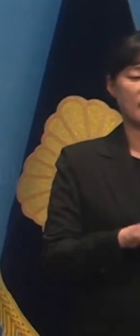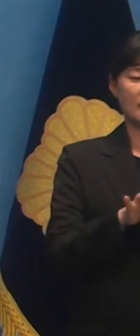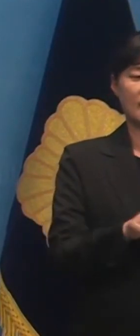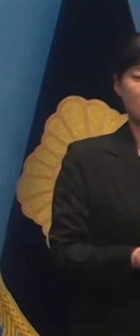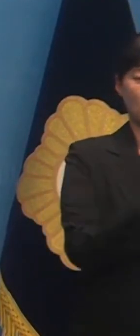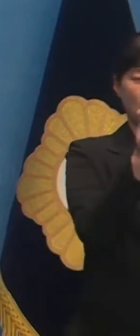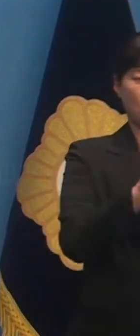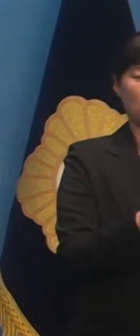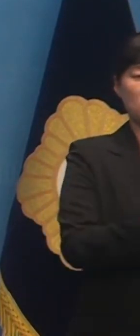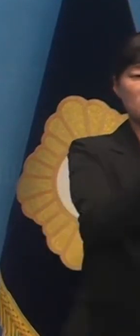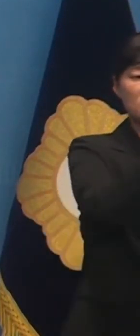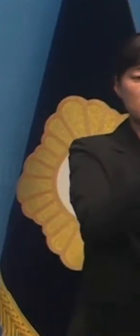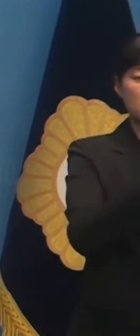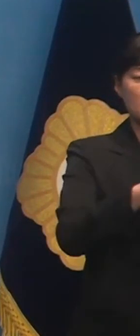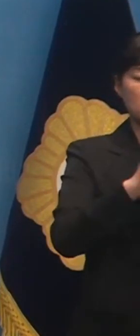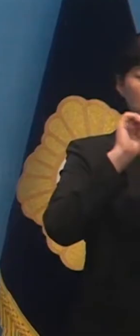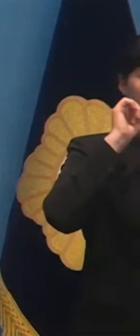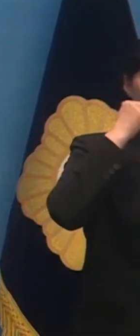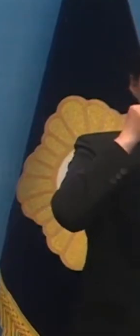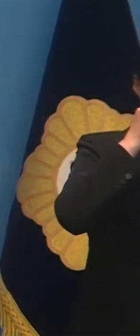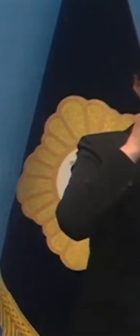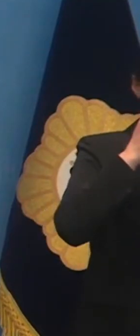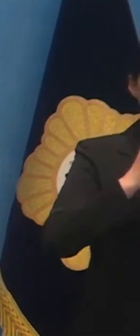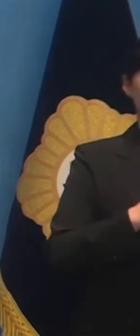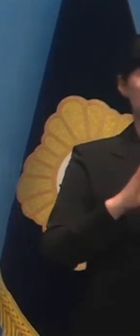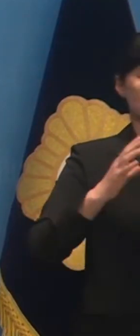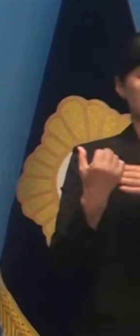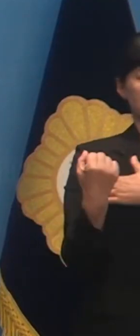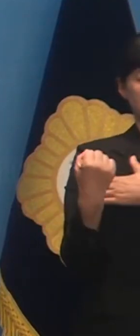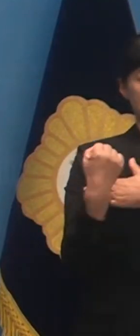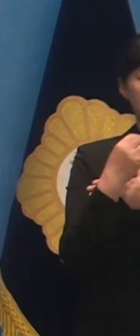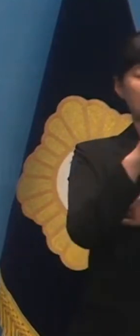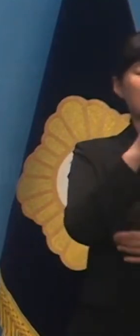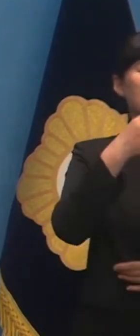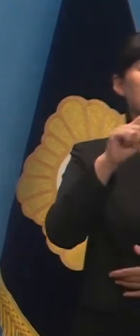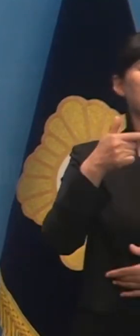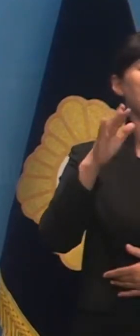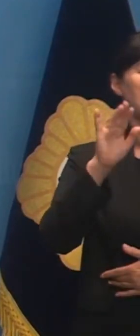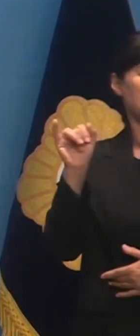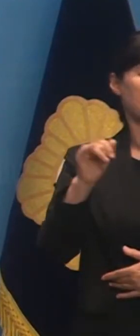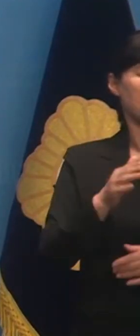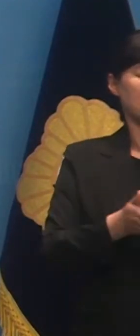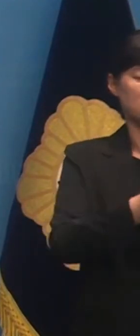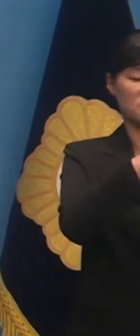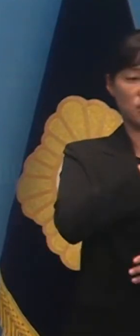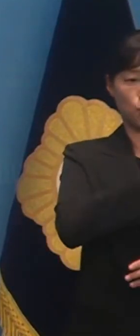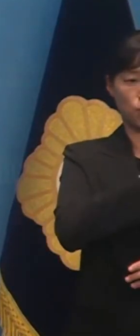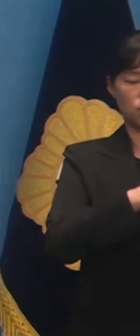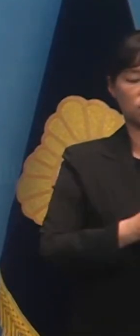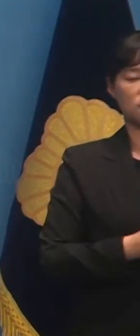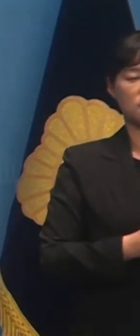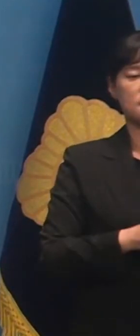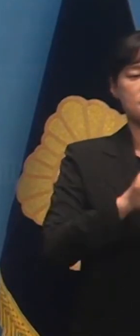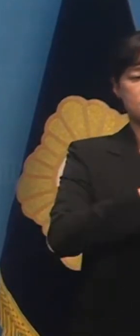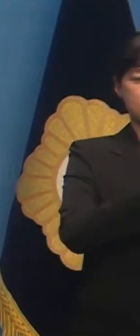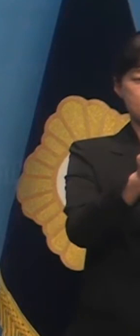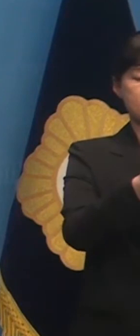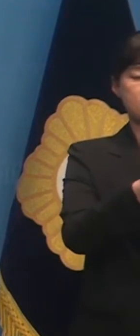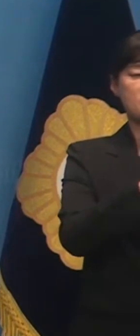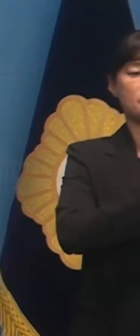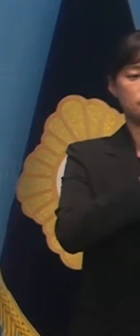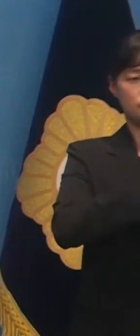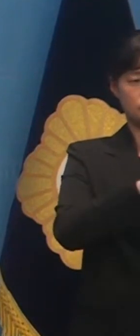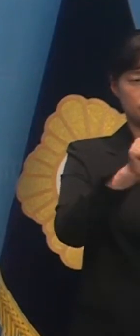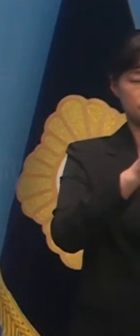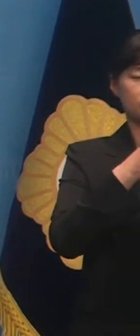댓글로 시민 조롱한 국힘 이단비 시의원, 인천시의회는 즉각 제명하십시오. 현재